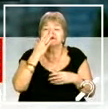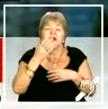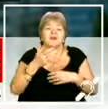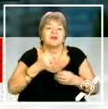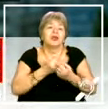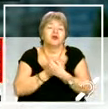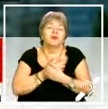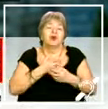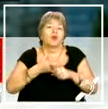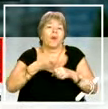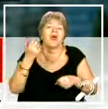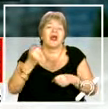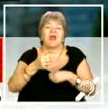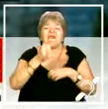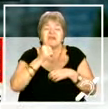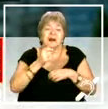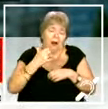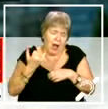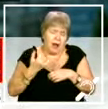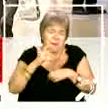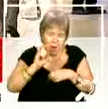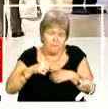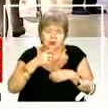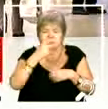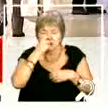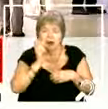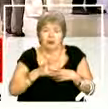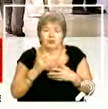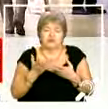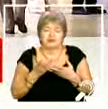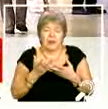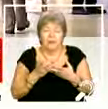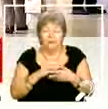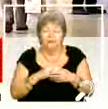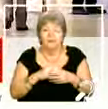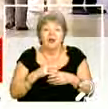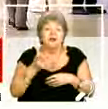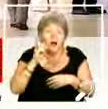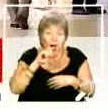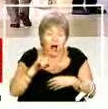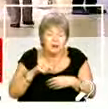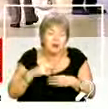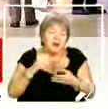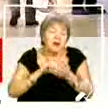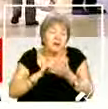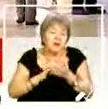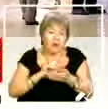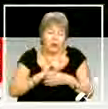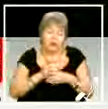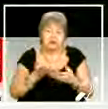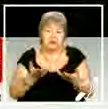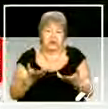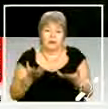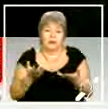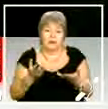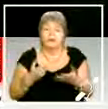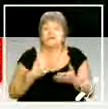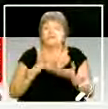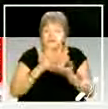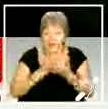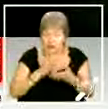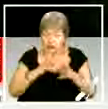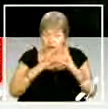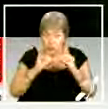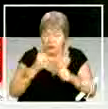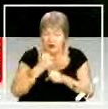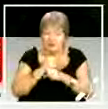care pot să mai renunțe la aceste consumuri. Dar celelalte sunt absolut indispensabile, prin urmare cetățenii vor face eforturi